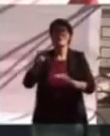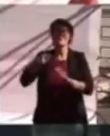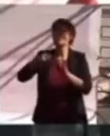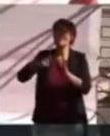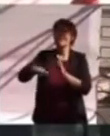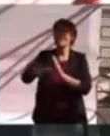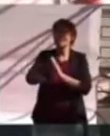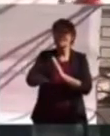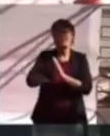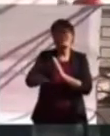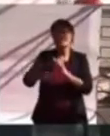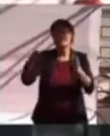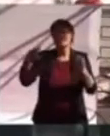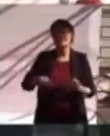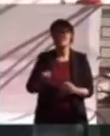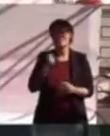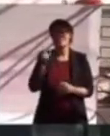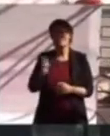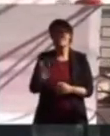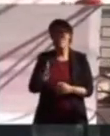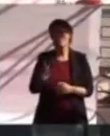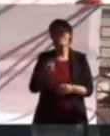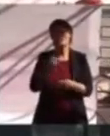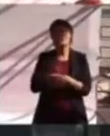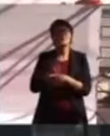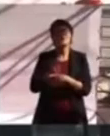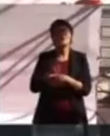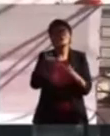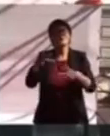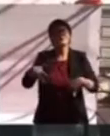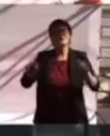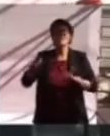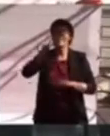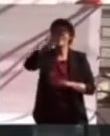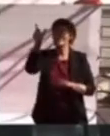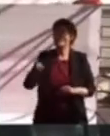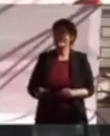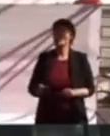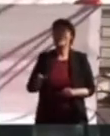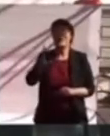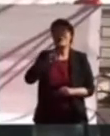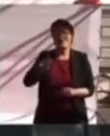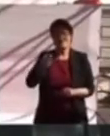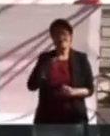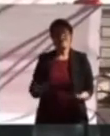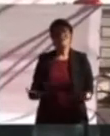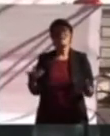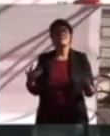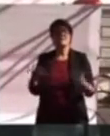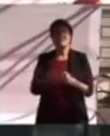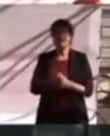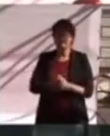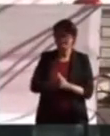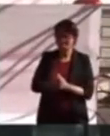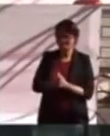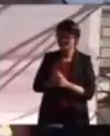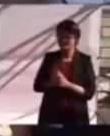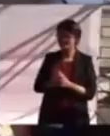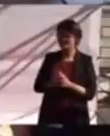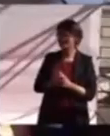paese bene landini andiamo in un attimo in conclusione però diciamo noi ce la mettiamo